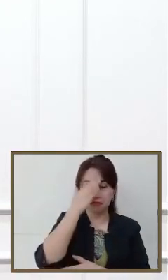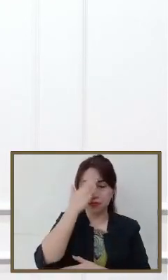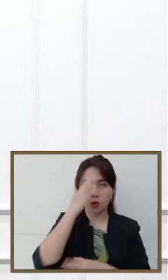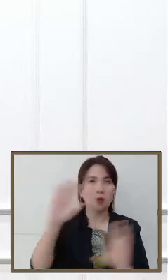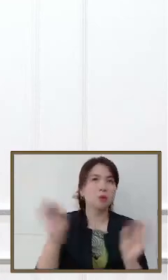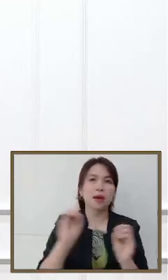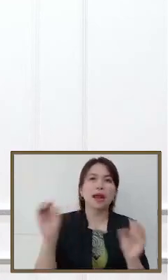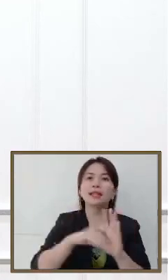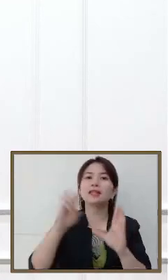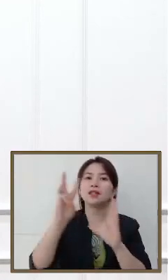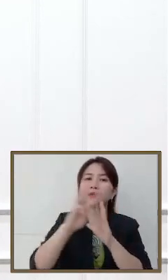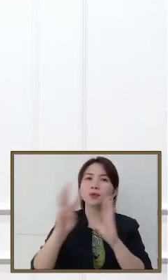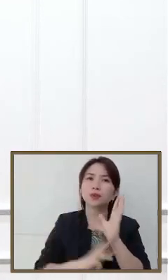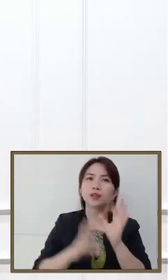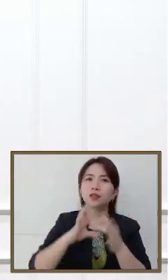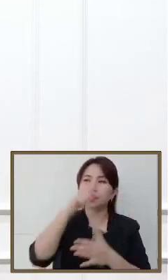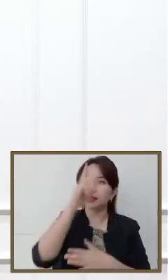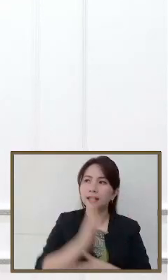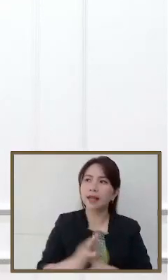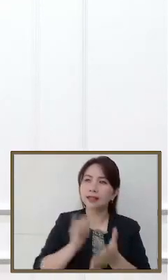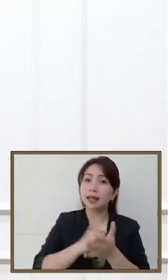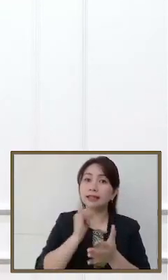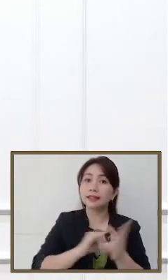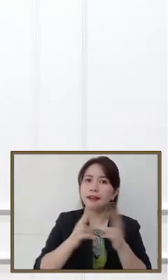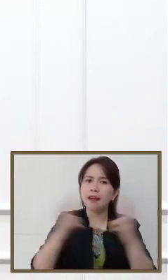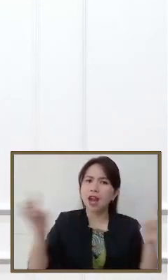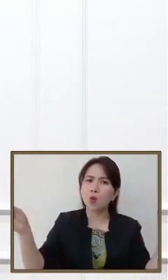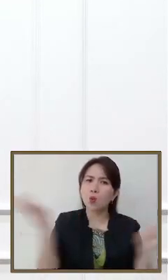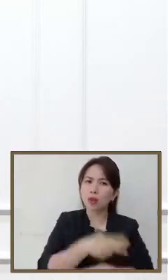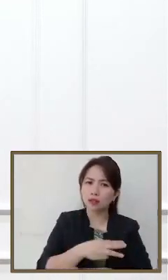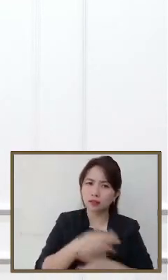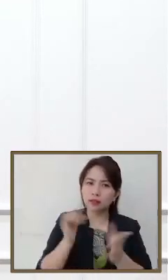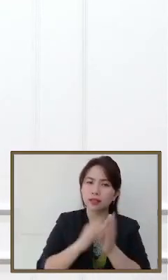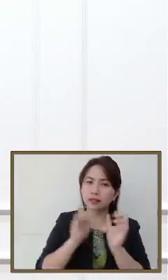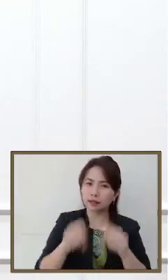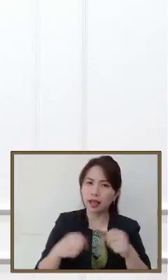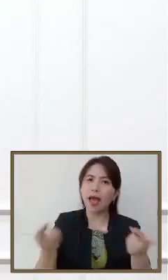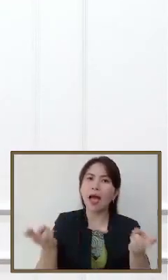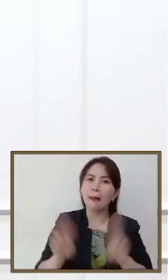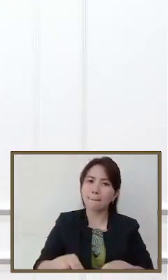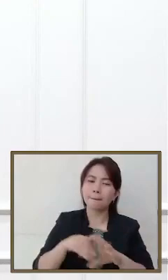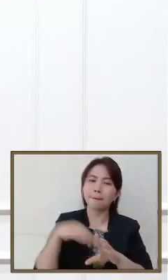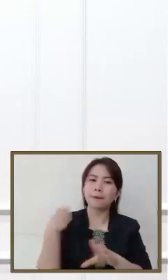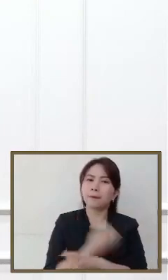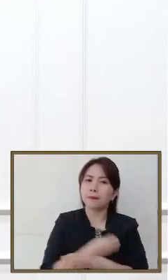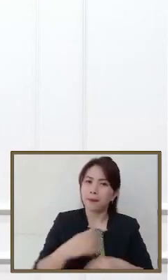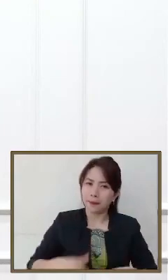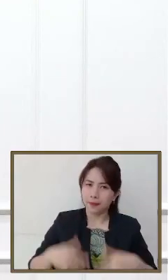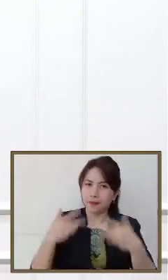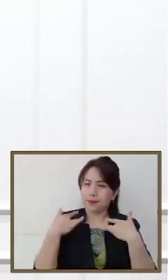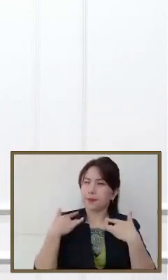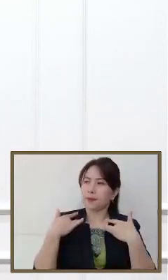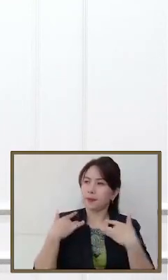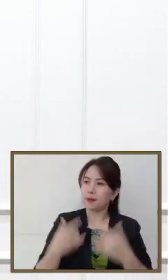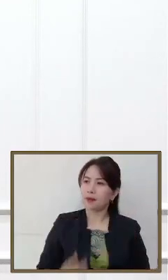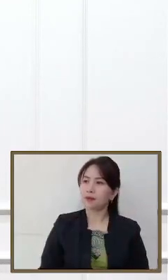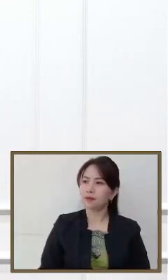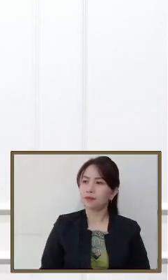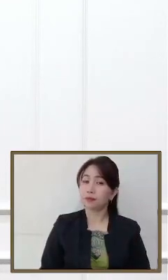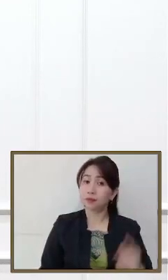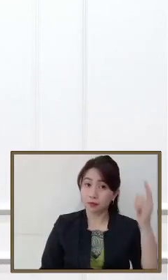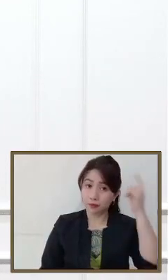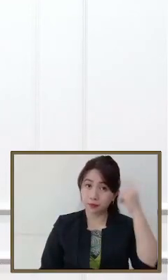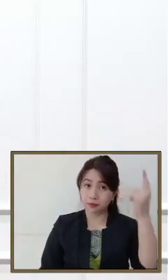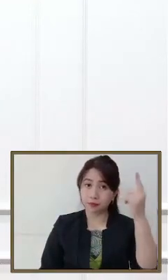ng panginoon Yan ang pinaka na Peng mangyari sa ating buhay bilang isang Kristiyano an mga kapatid isipin